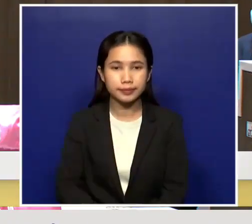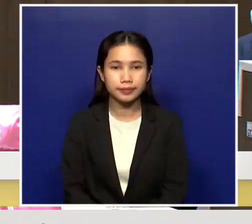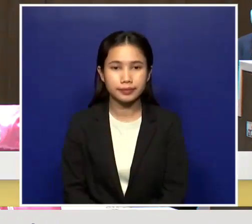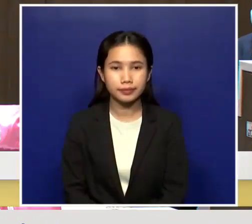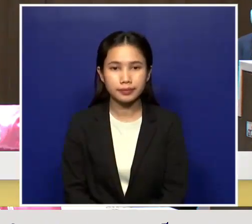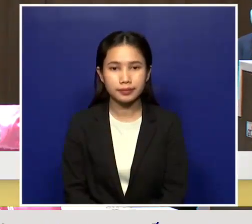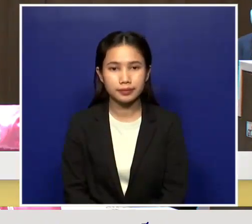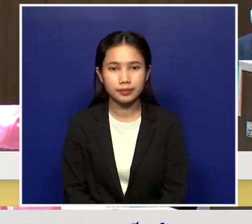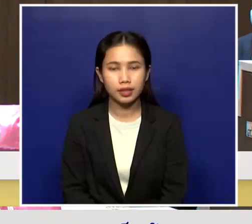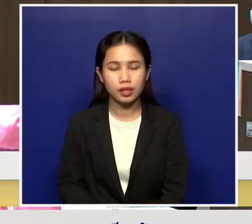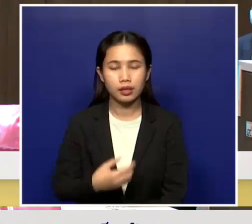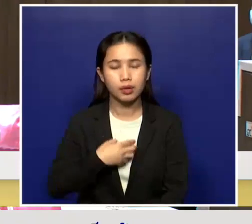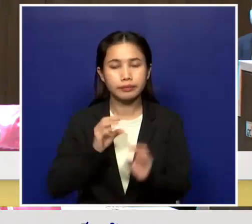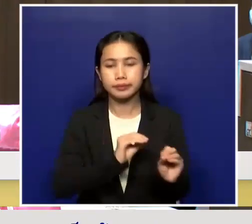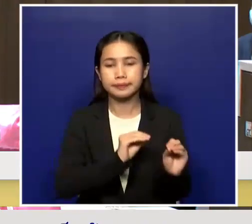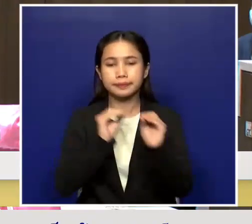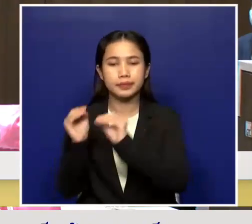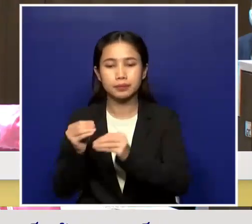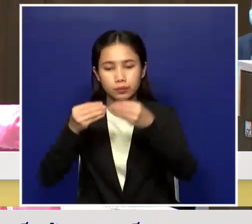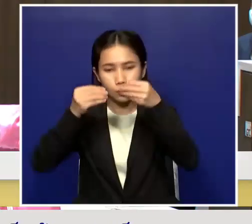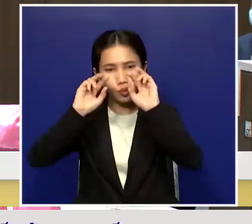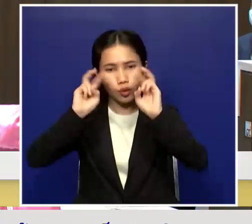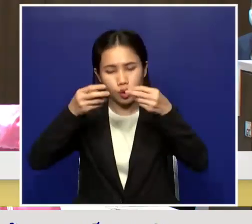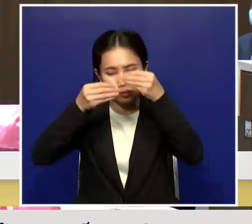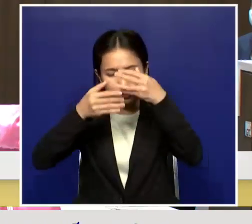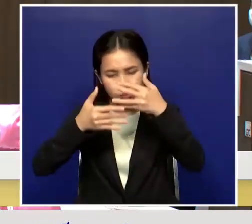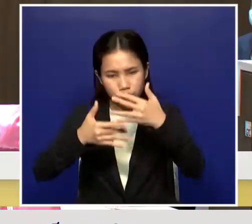เอาละผมจะข้ามไปอีกหลายเรื่องเลยนะ